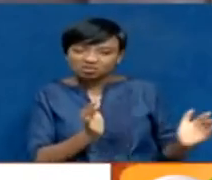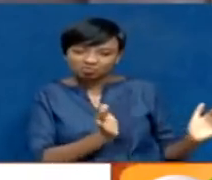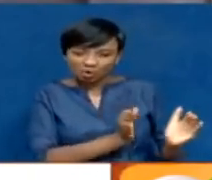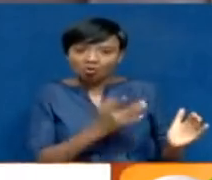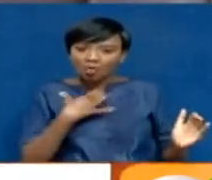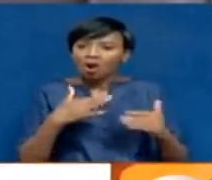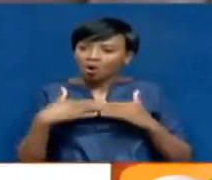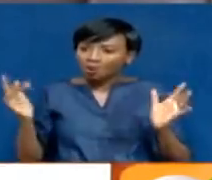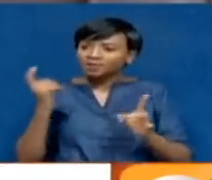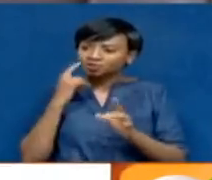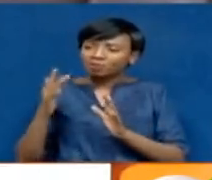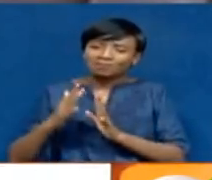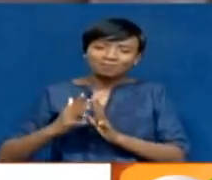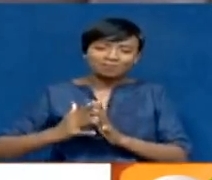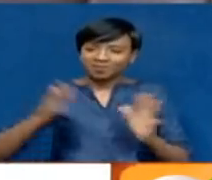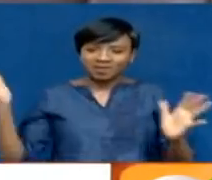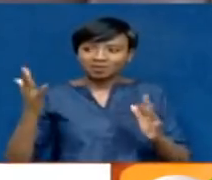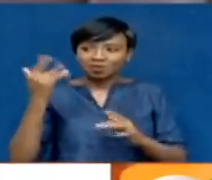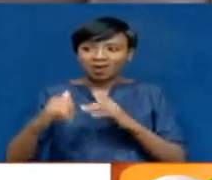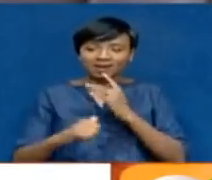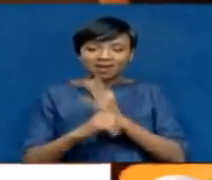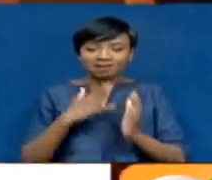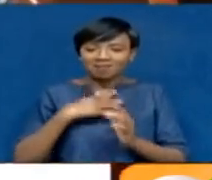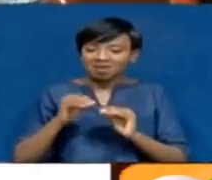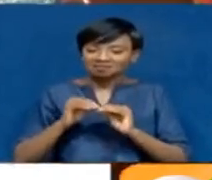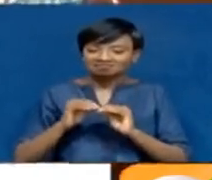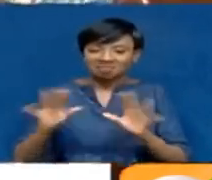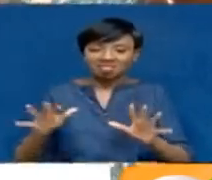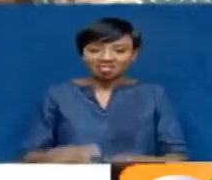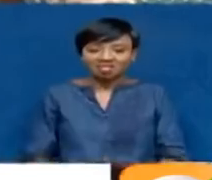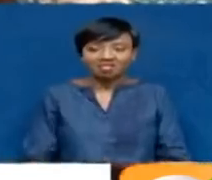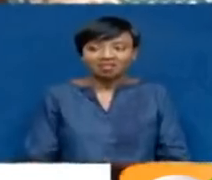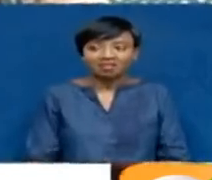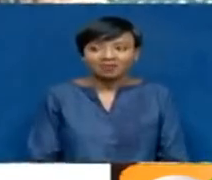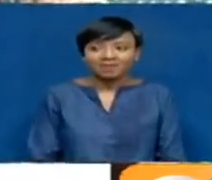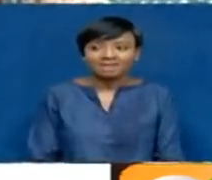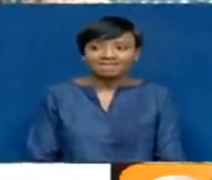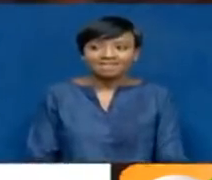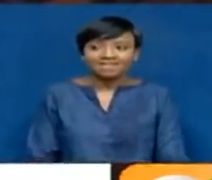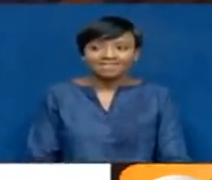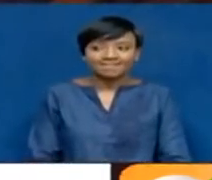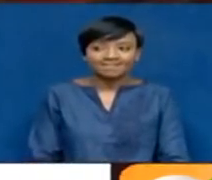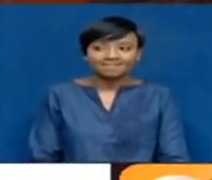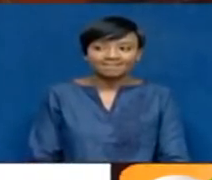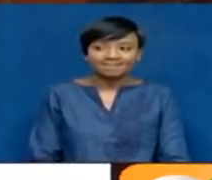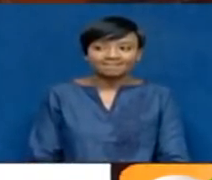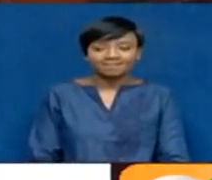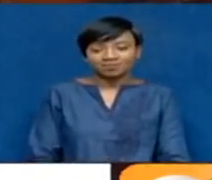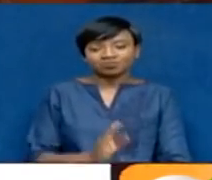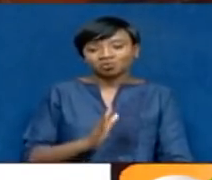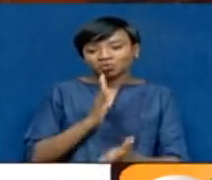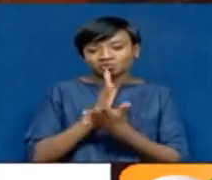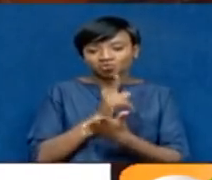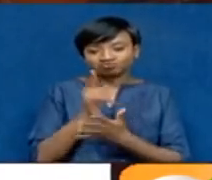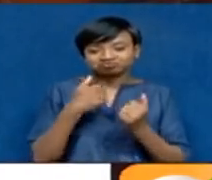Nataka kufungua showroom kubwa kwa sababu jina yangu imejulikana kwa umbali sana. Licha ya changamoto wanazopitia kila